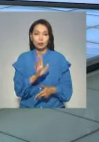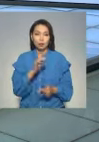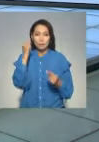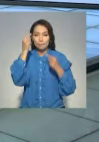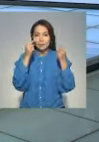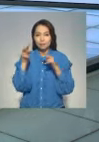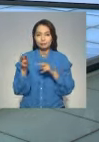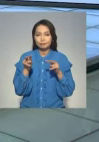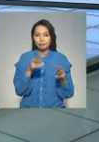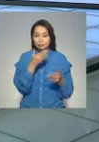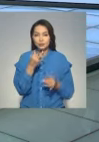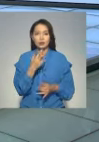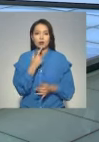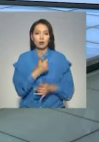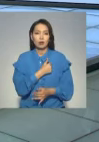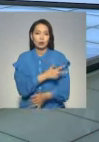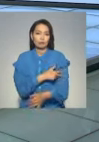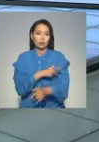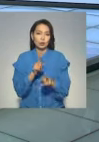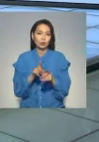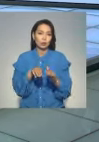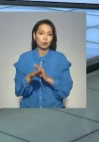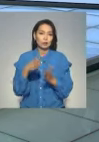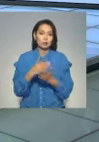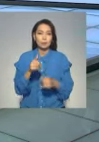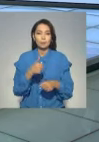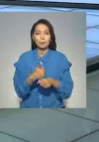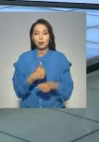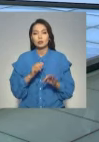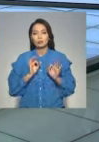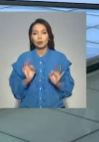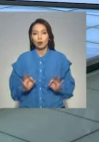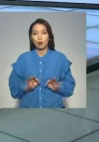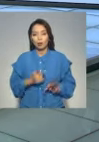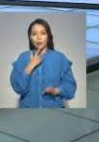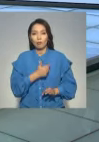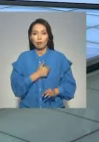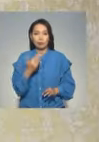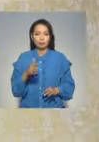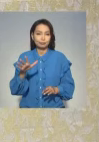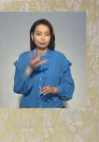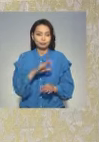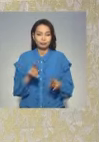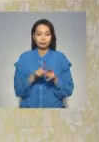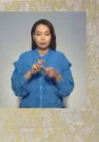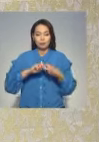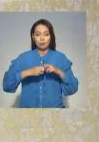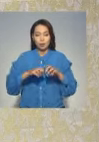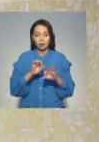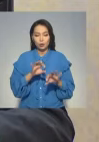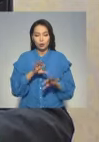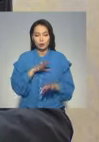болғандар да қарумен кезекшілікке шыққан. Бас әскери прокуратура армиядағы былықтарды әшкереледі. Әскердегі